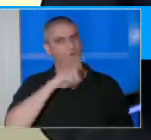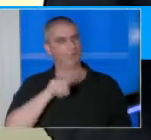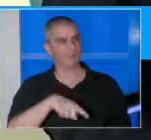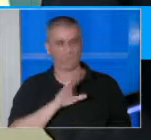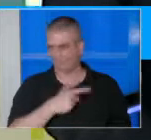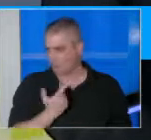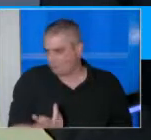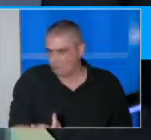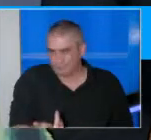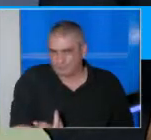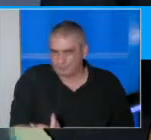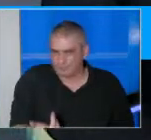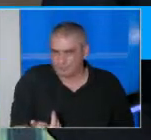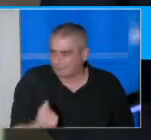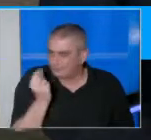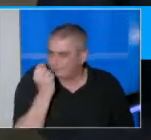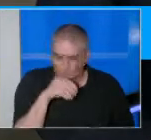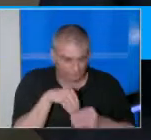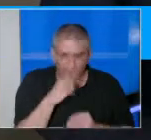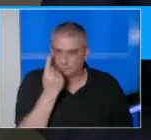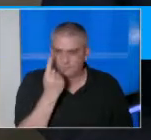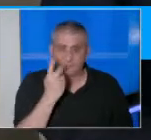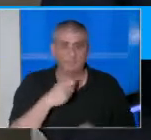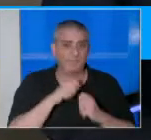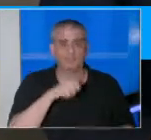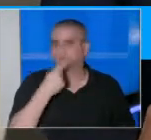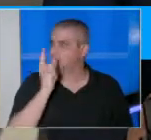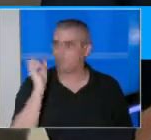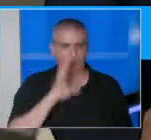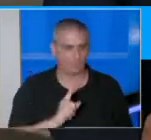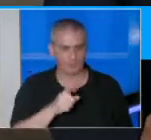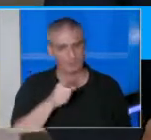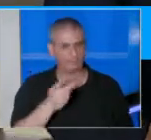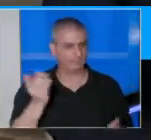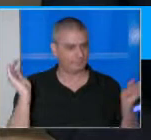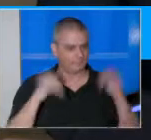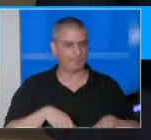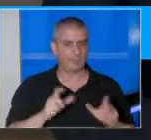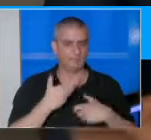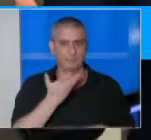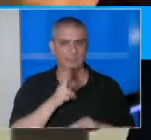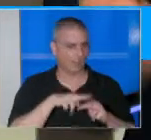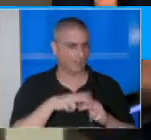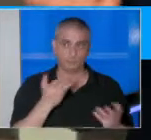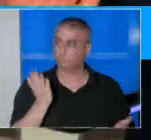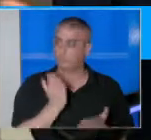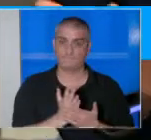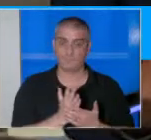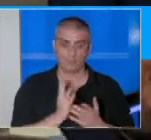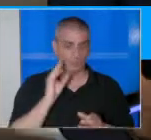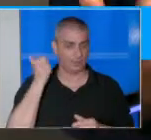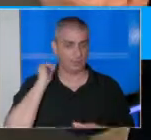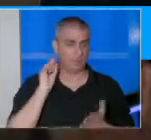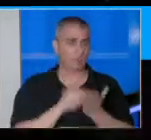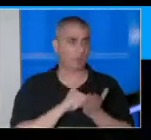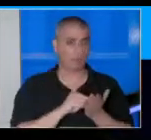וממש על כולו של... על חודו של כל, חבר הכנסת גינסבורג לא היה, הייתם למעשה מפילים את הסגר הזה, אחרי שהוא נכנס אתמול